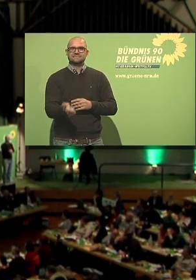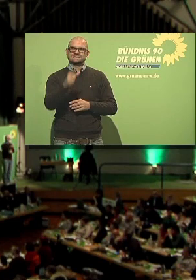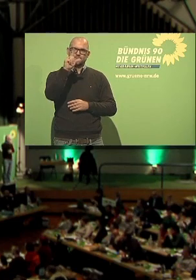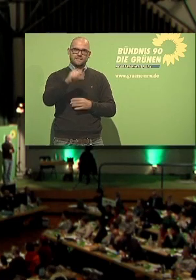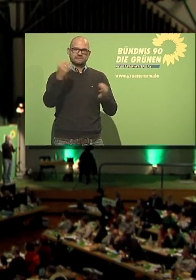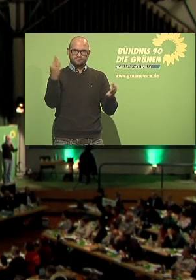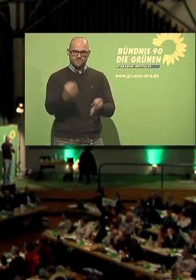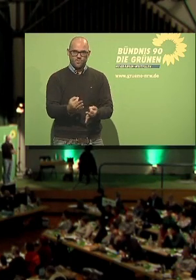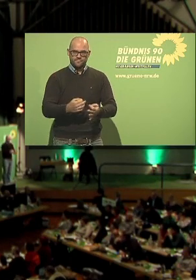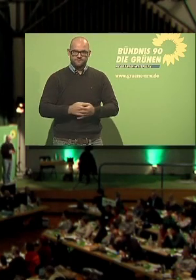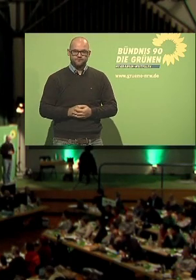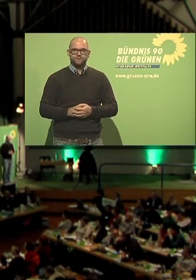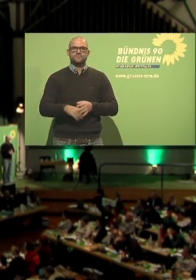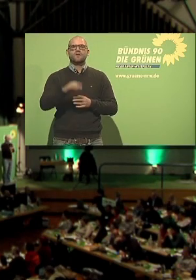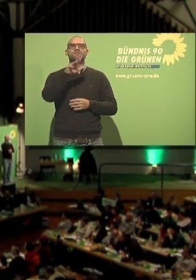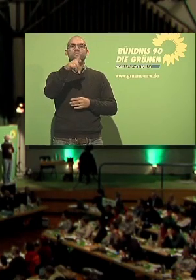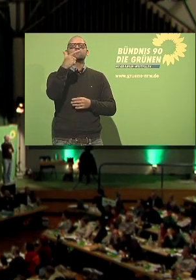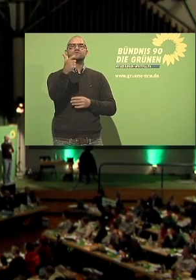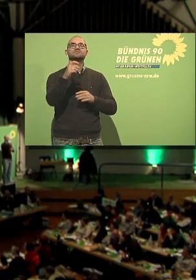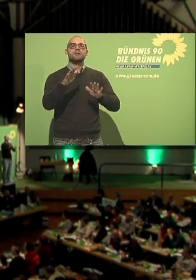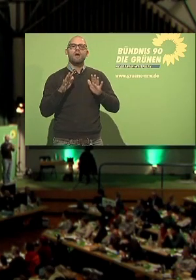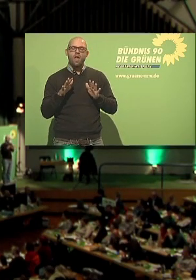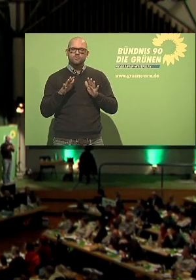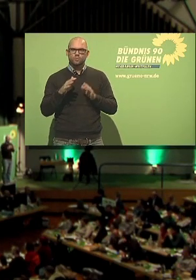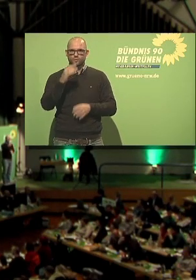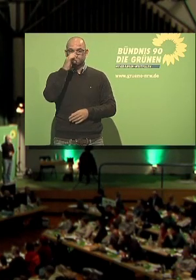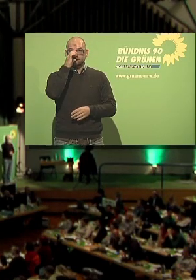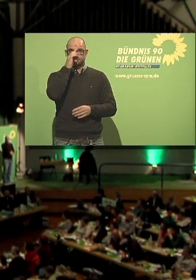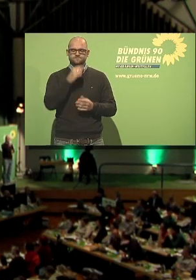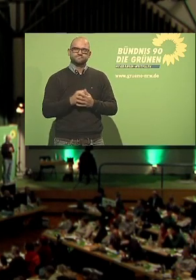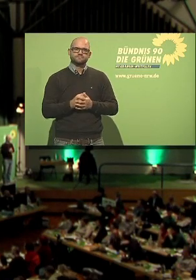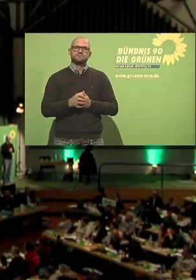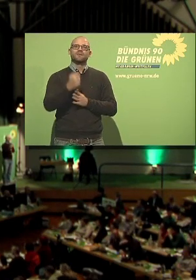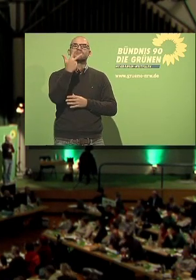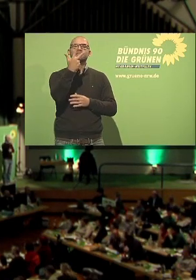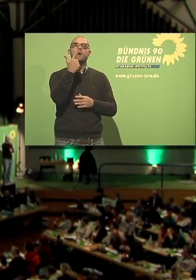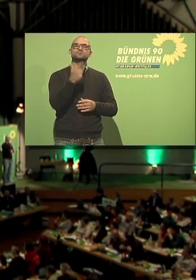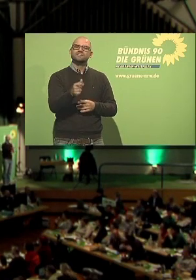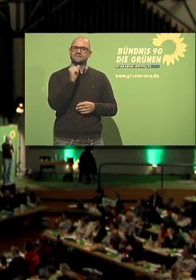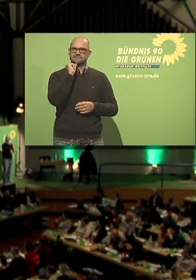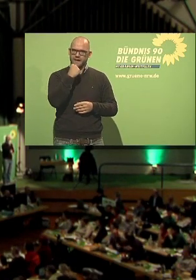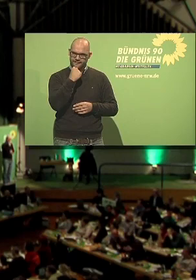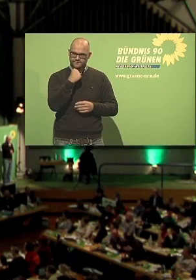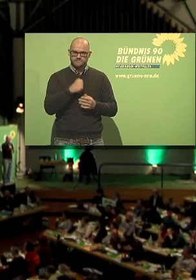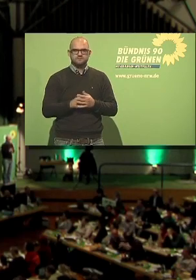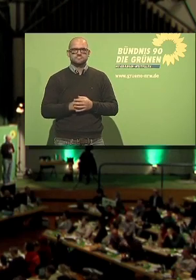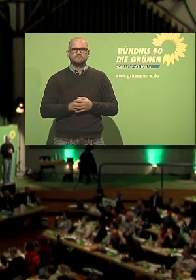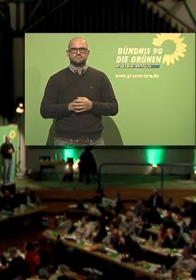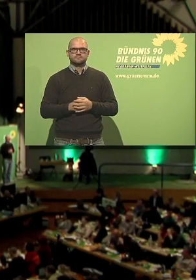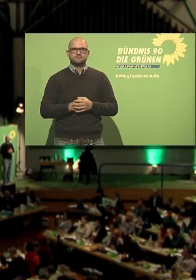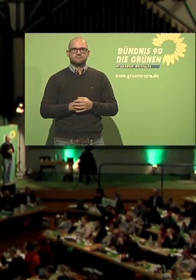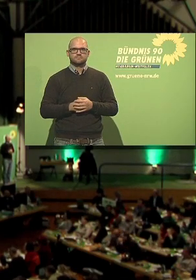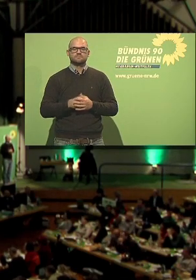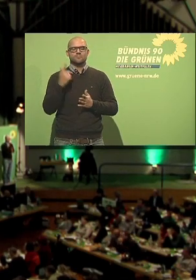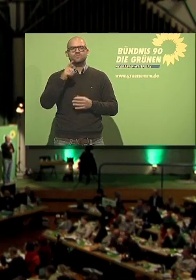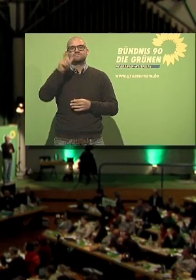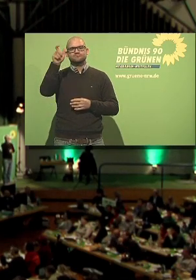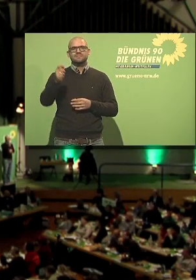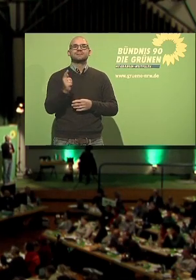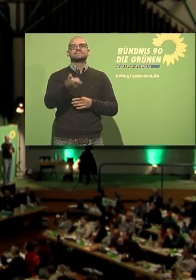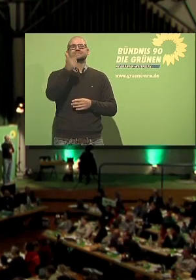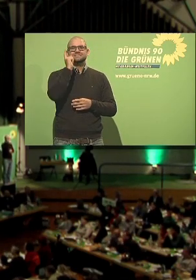Stimmen. 25 Enthaltungen waren zu verzeichnen, 23 Nein-Stimmen und auf Irene